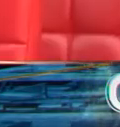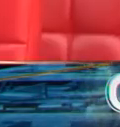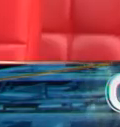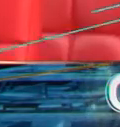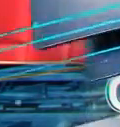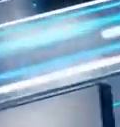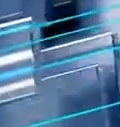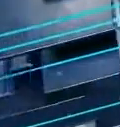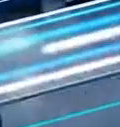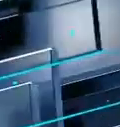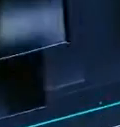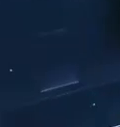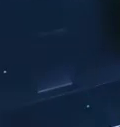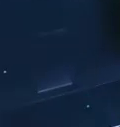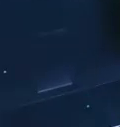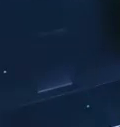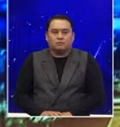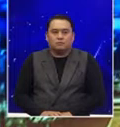коек.